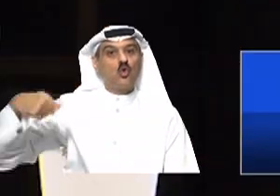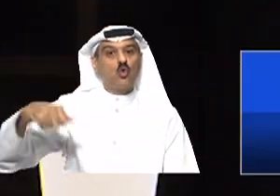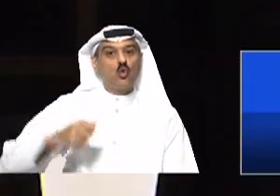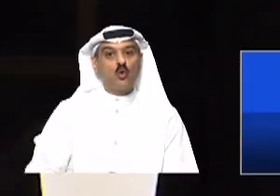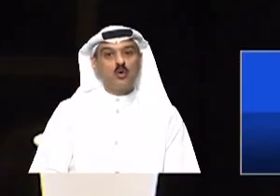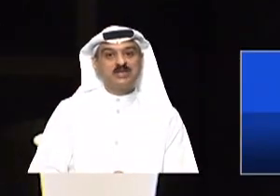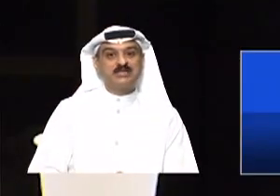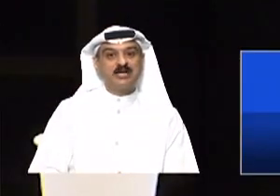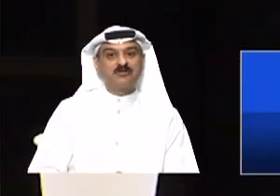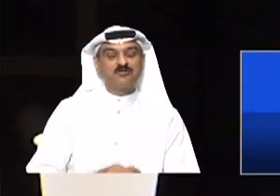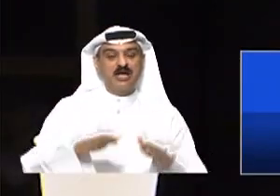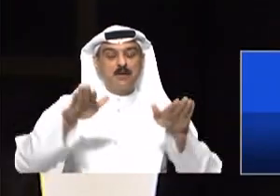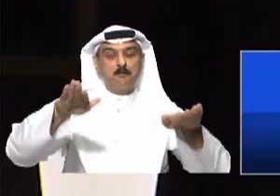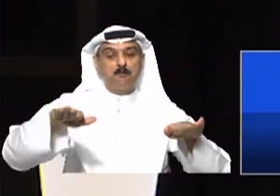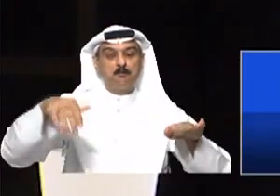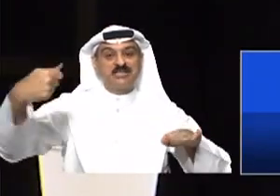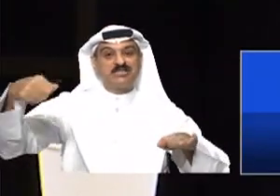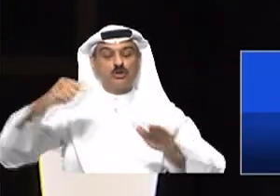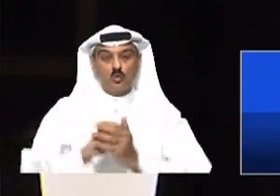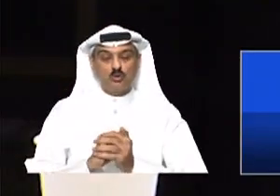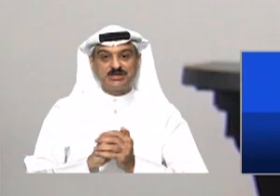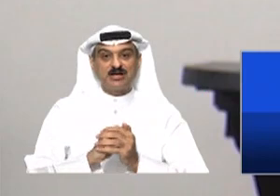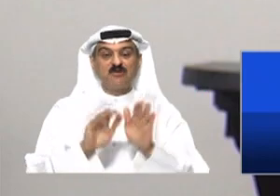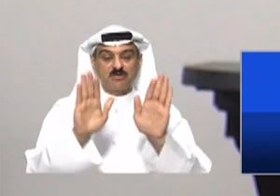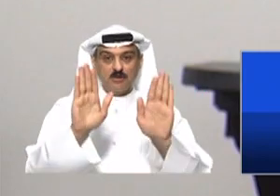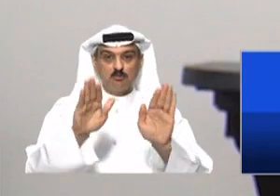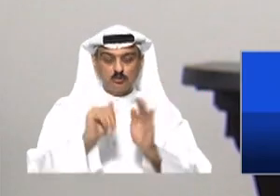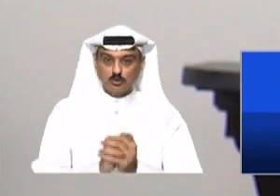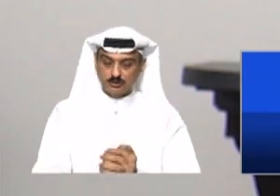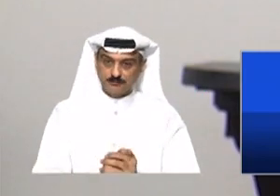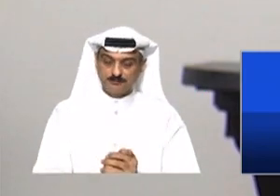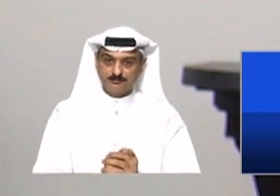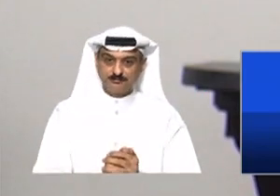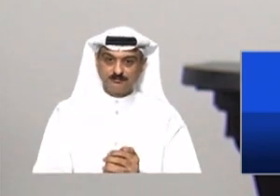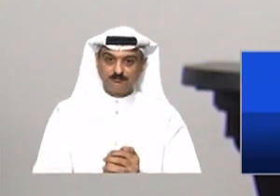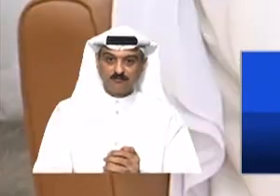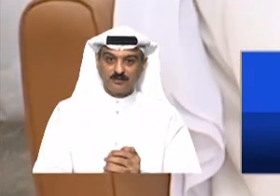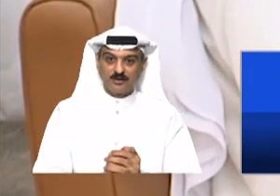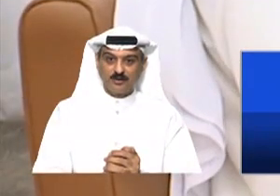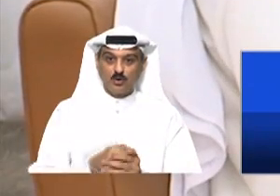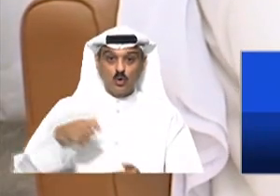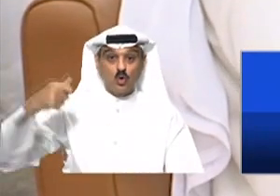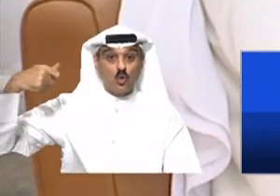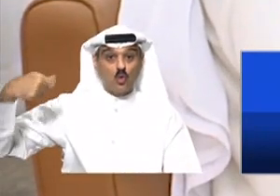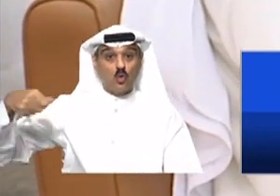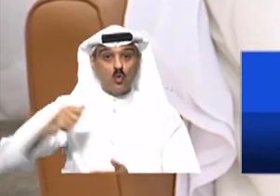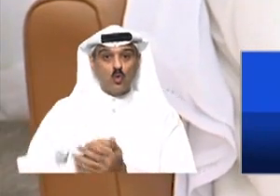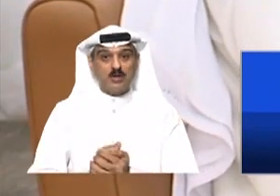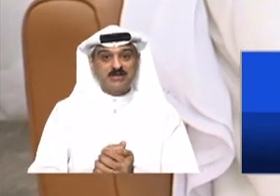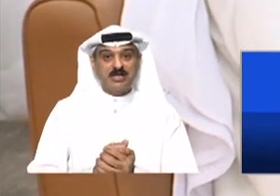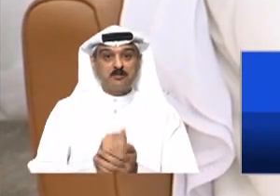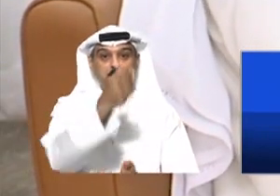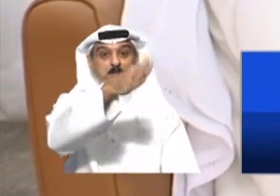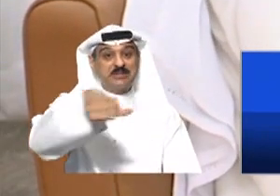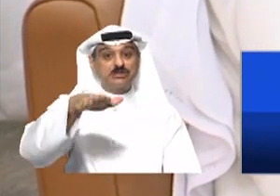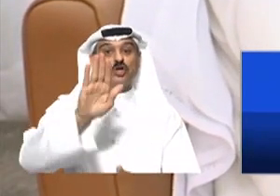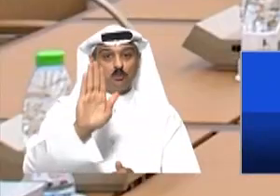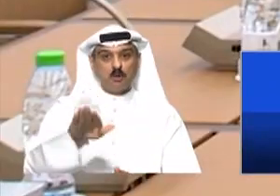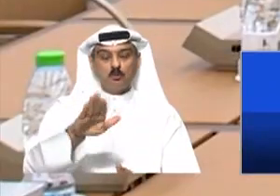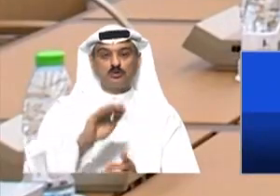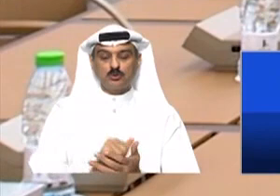مجلس الوزراء الاخ براك شيطان، وكذلك الاخ عمار العجمي وزير الدولة لشؤون مجلس الأمة